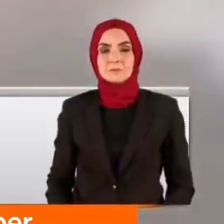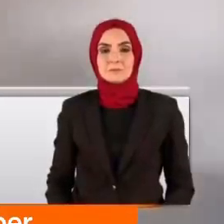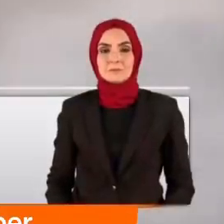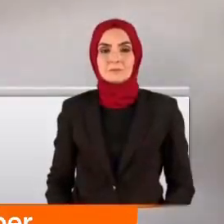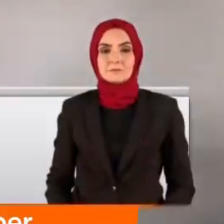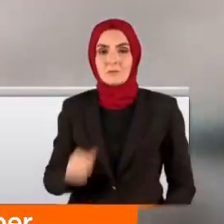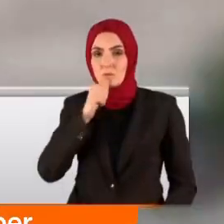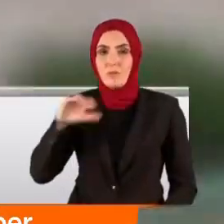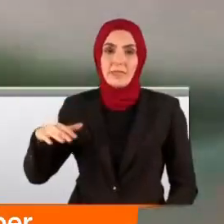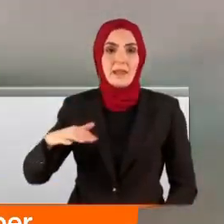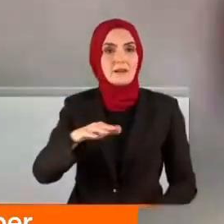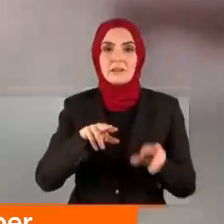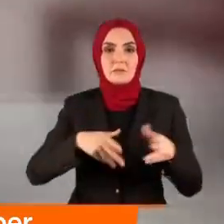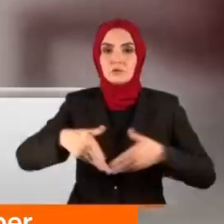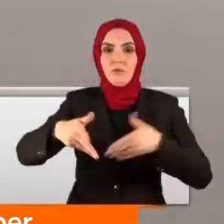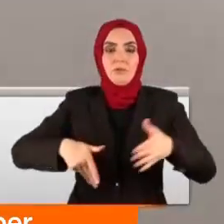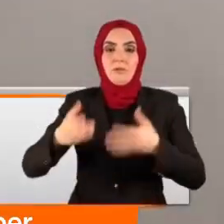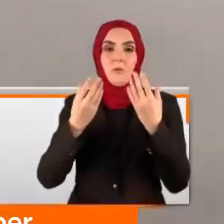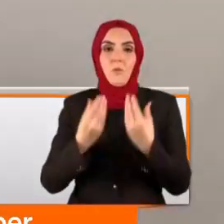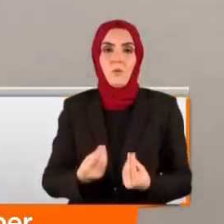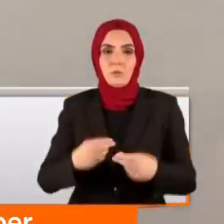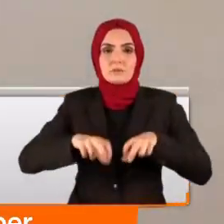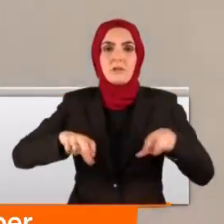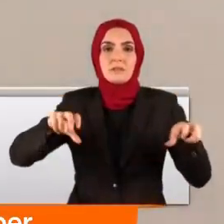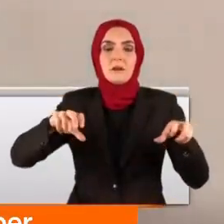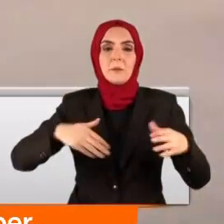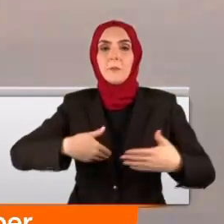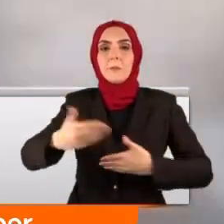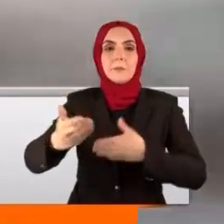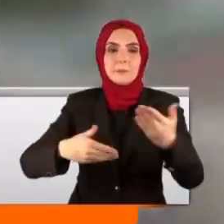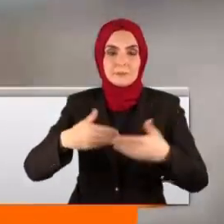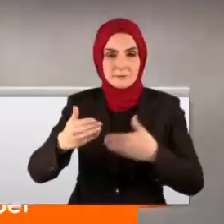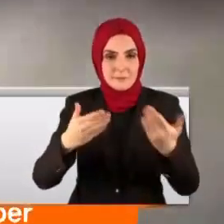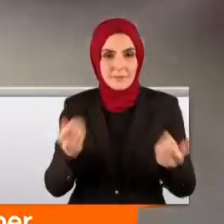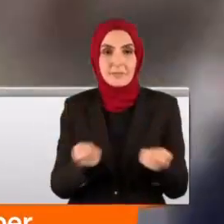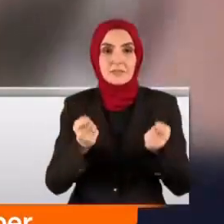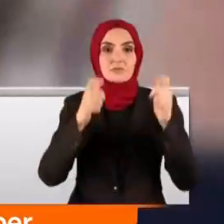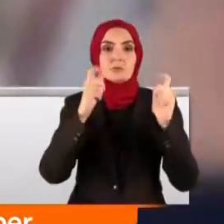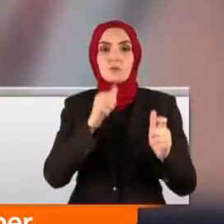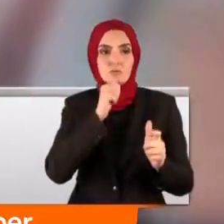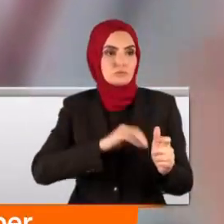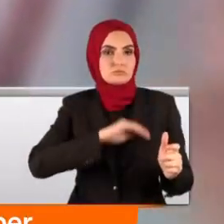Dere gibi akan caddede sandalyeler sürüklendi, iş yerlerini su bastı.